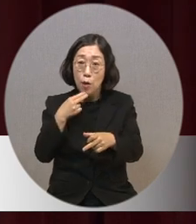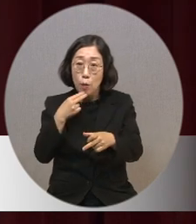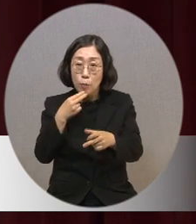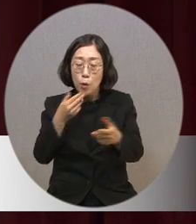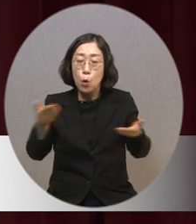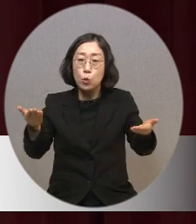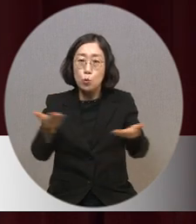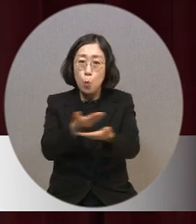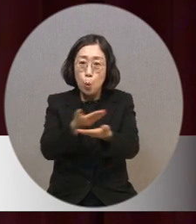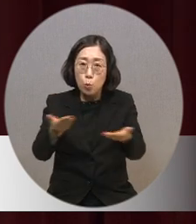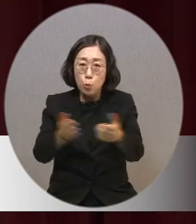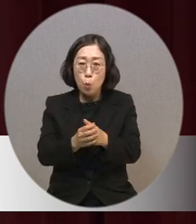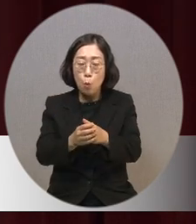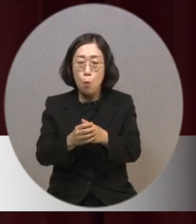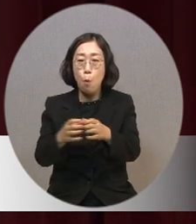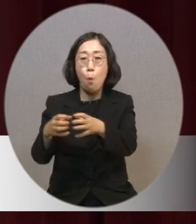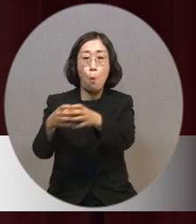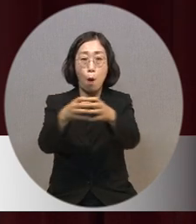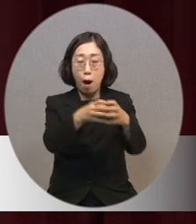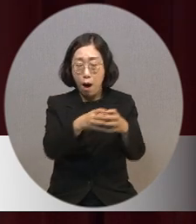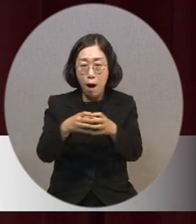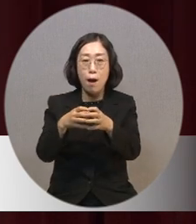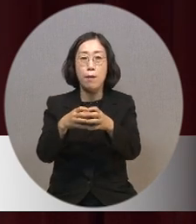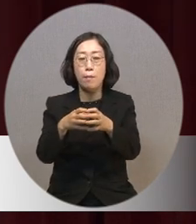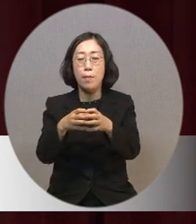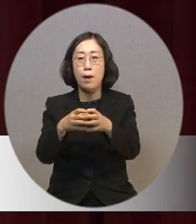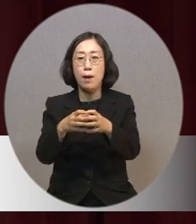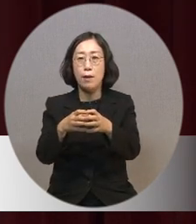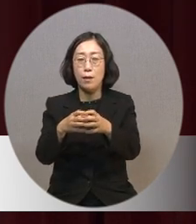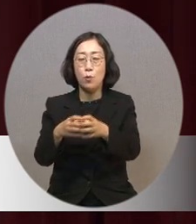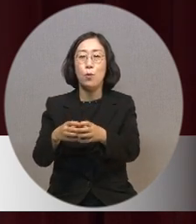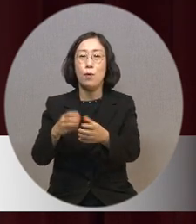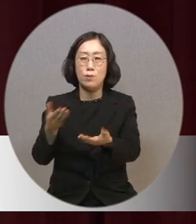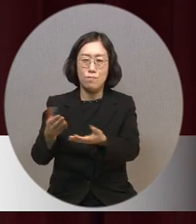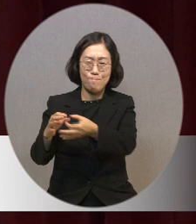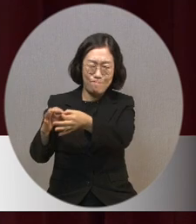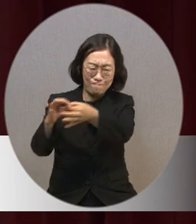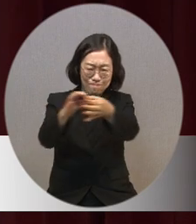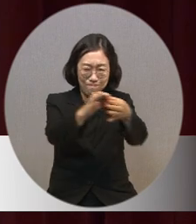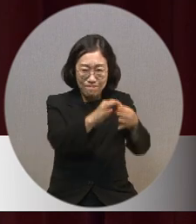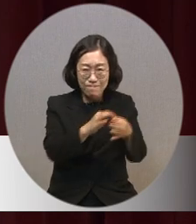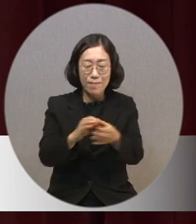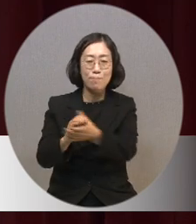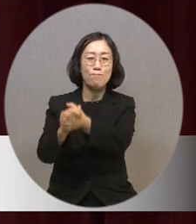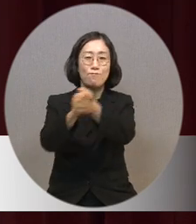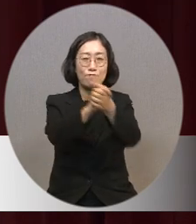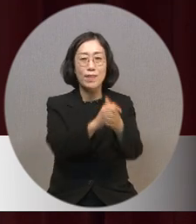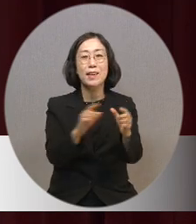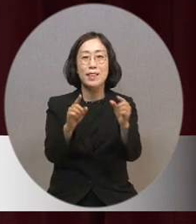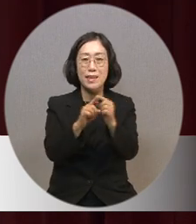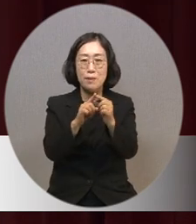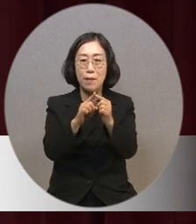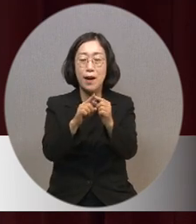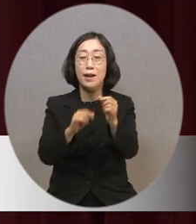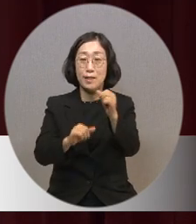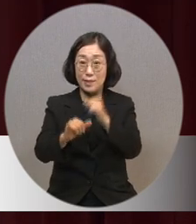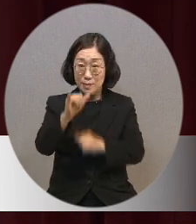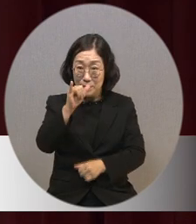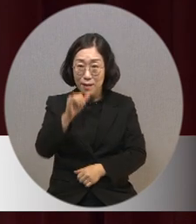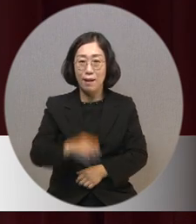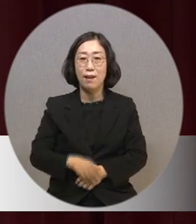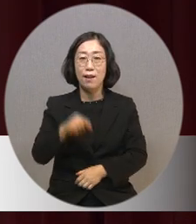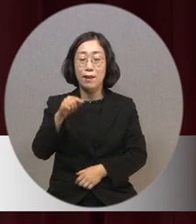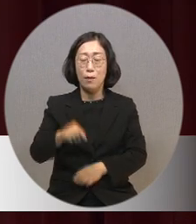소통과 화합을 바탕으로 하나로 융합하는 희망의 단어입니다. 모든